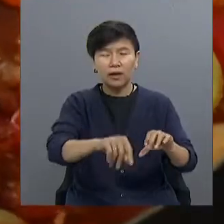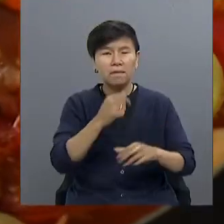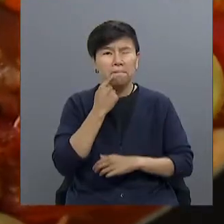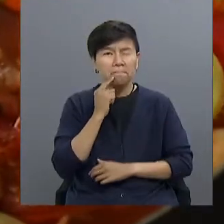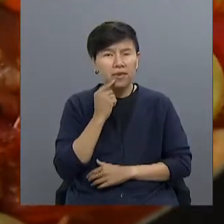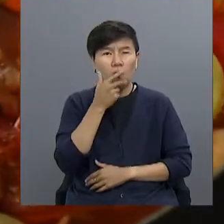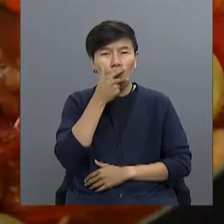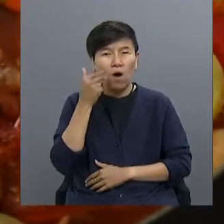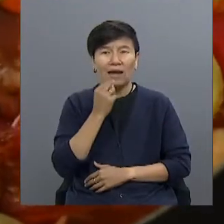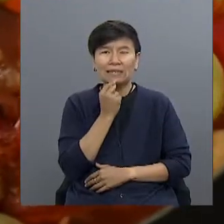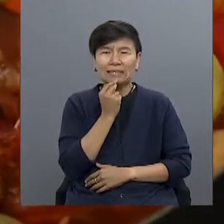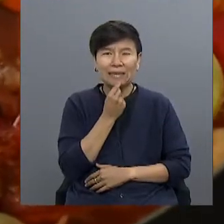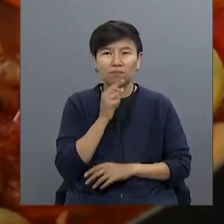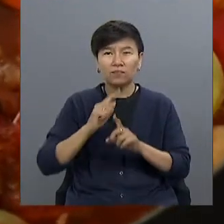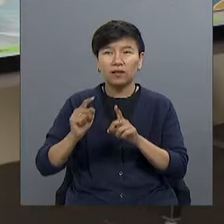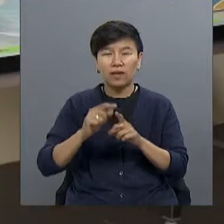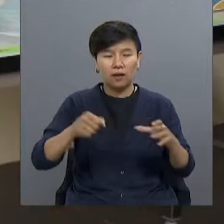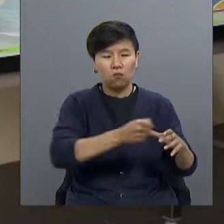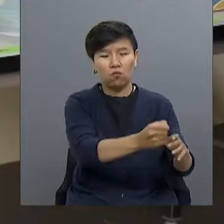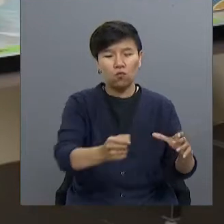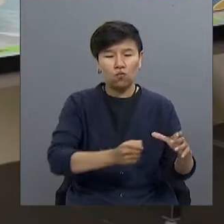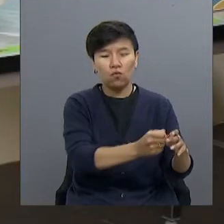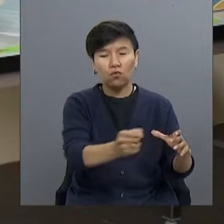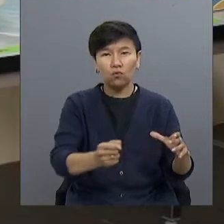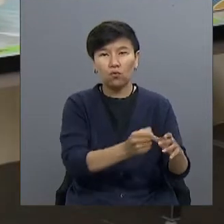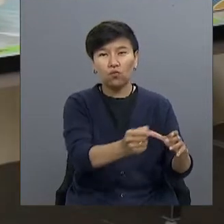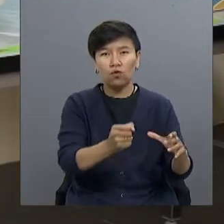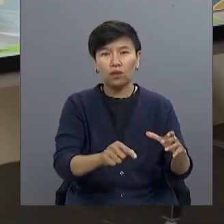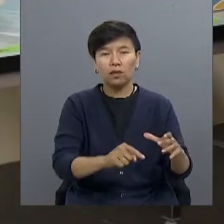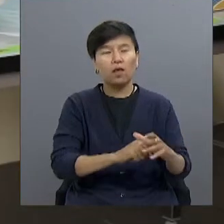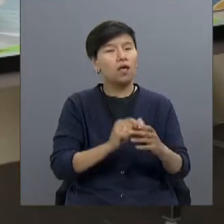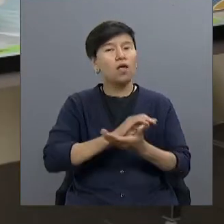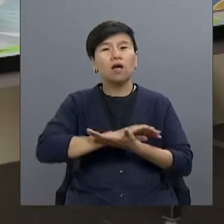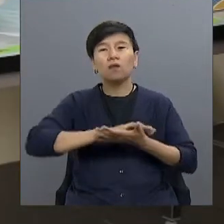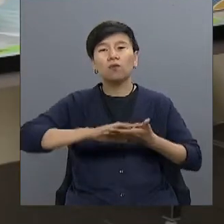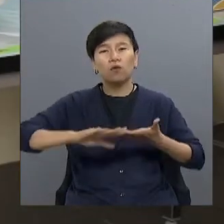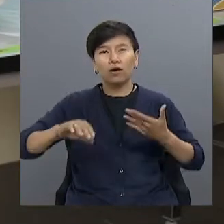านเค็มและคนให้เข้ากันอีกครั้งเป็นอันเสร็จสิ้นแกงส้มเขมร